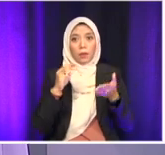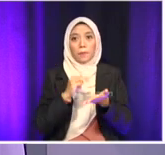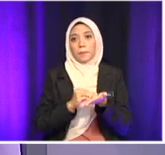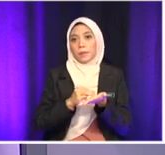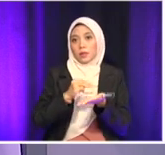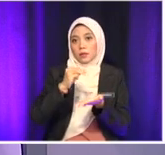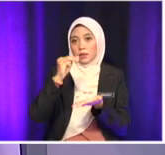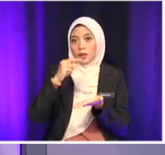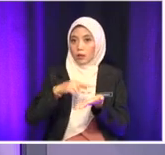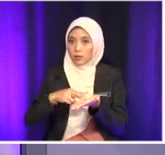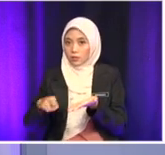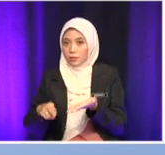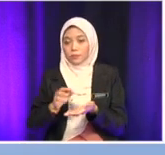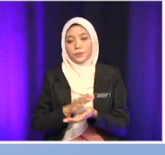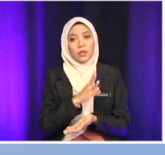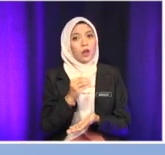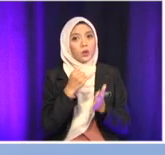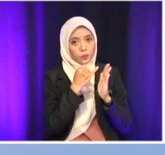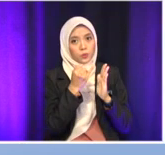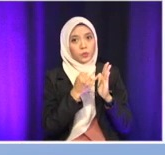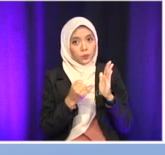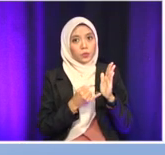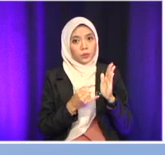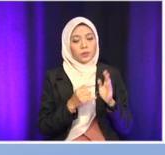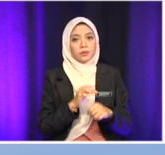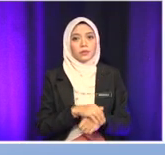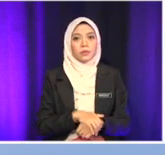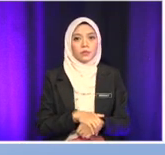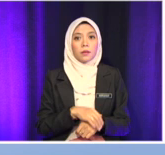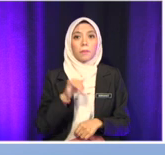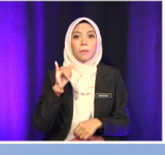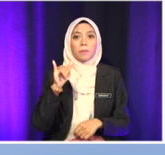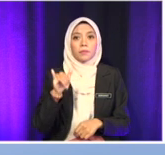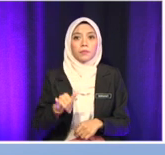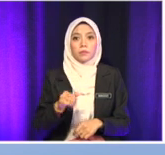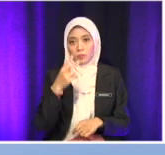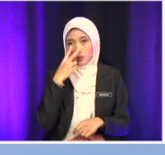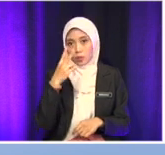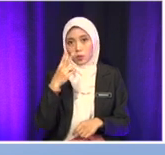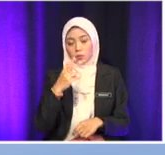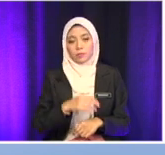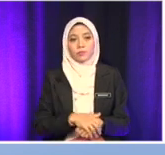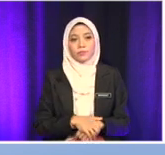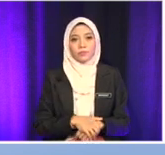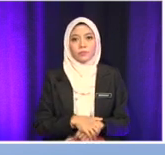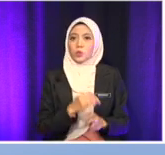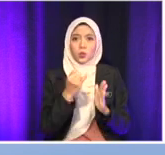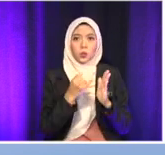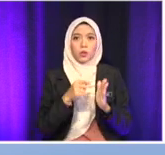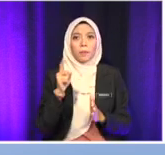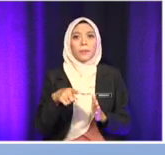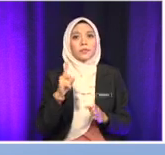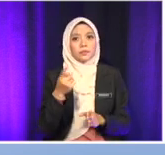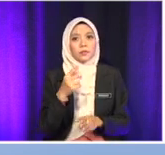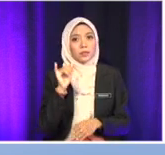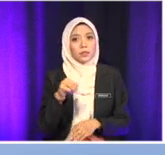dia minta dilukis dan contoh disini melukis pandangan pelan ataupun melukis apa saja dengarkan